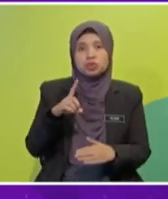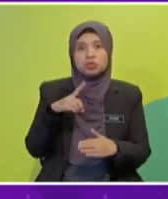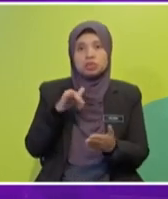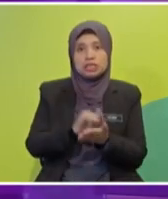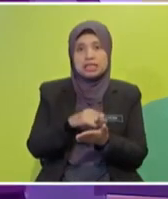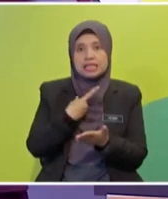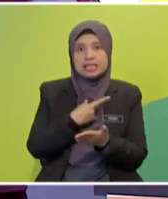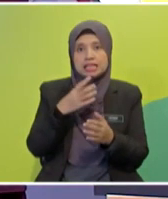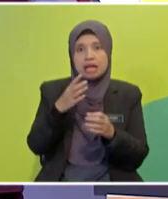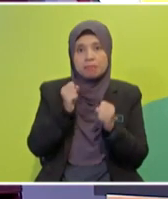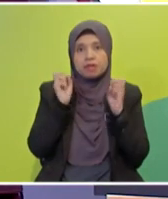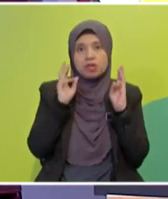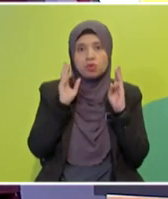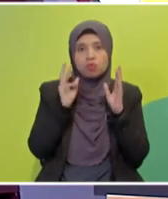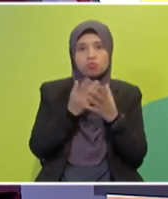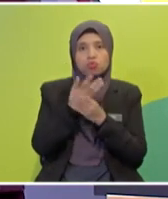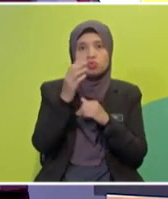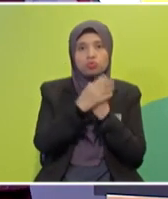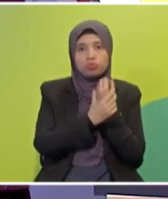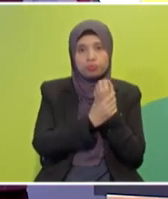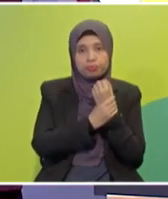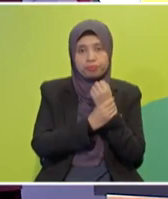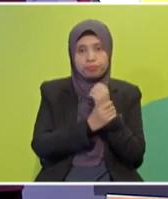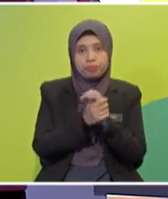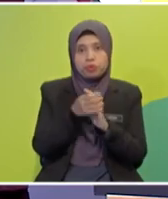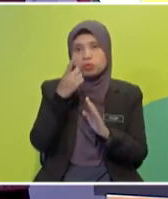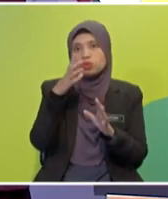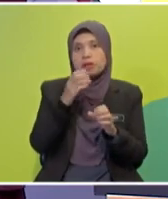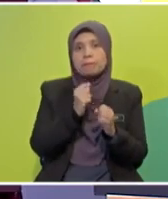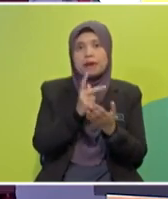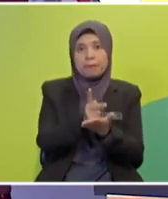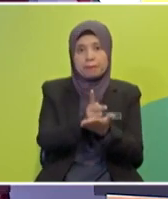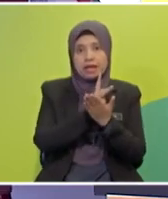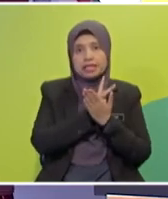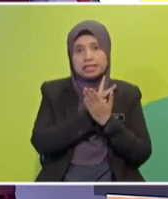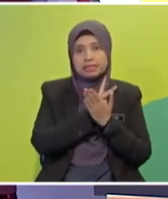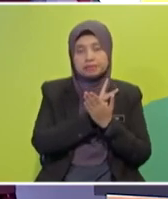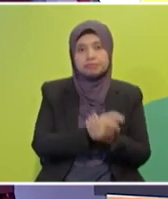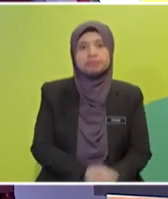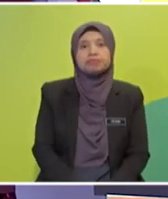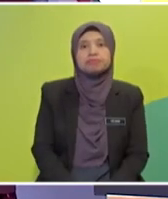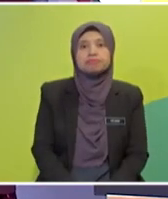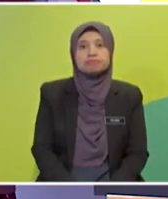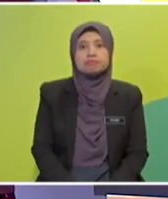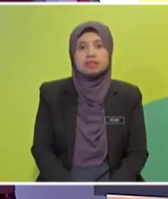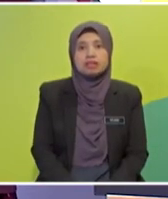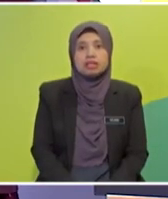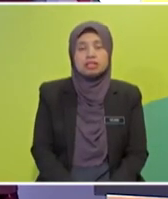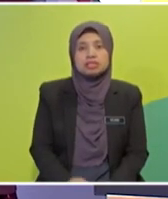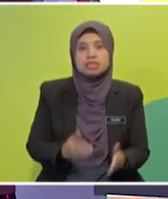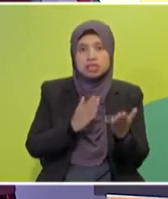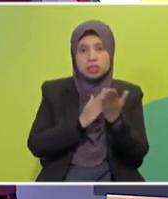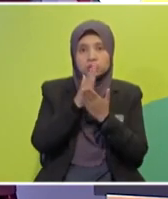wuduk ni sunat. Tapi perkara sunat kita kena lakukan juga untuk mendapat pahala, ya. Okey, mengambil wuduk. Okey, apa yang